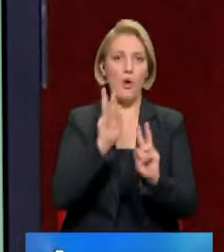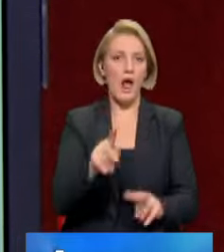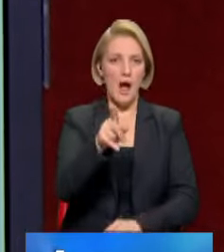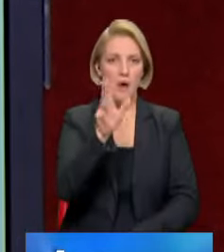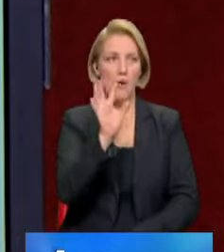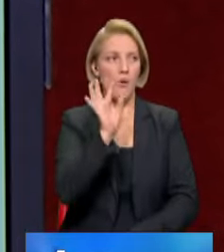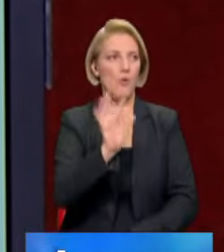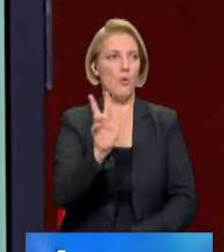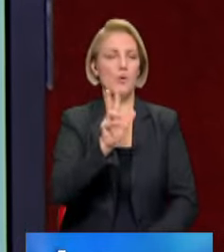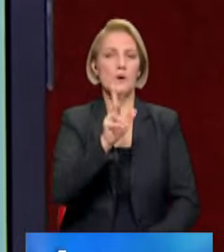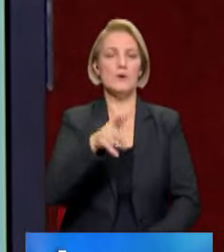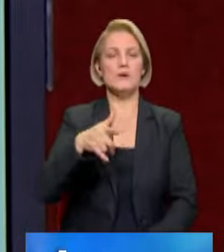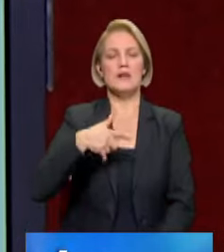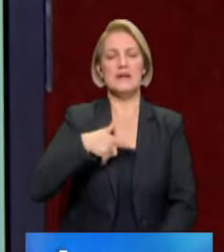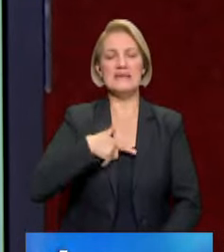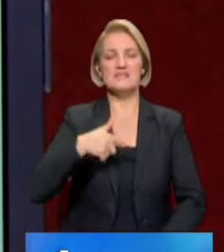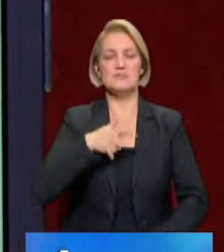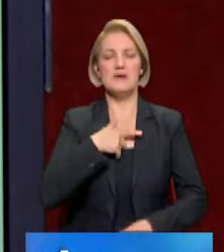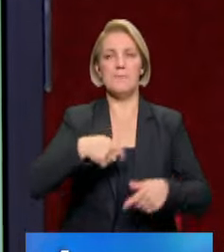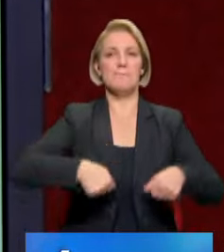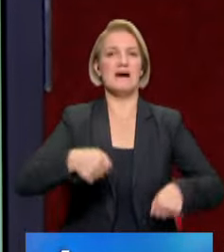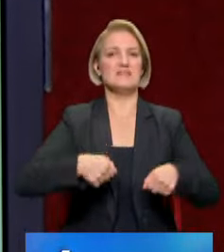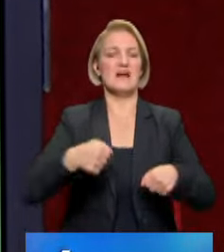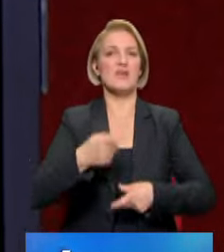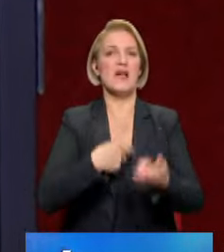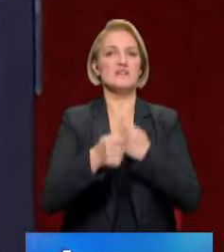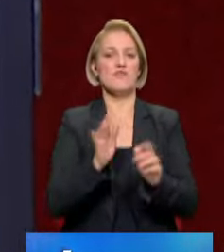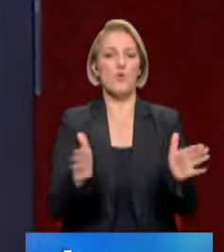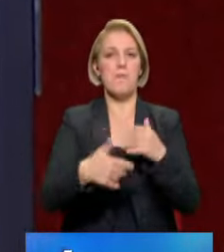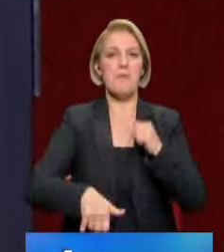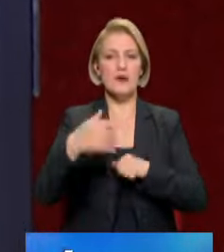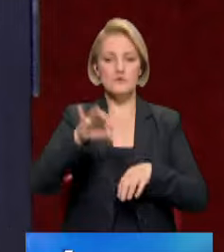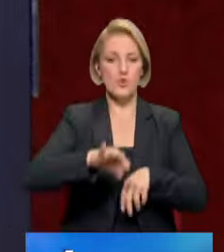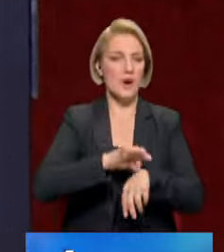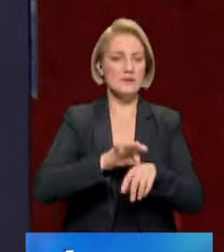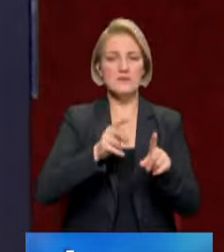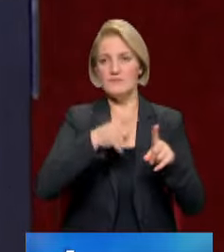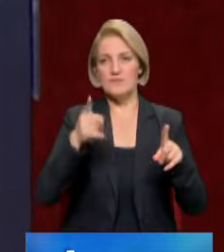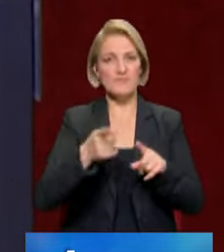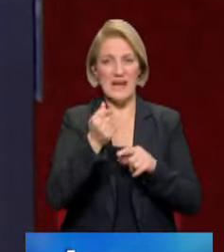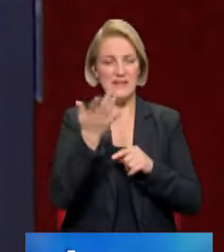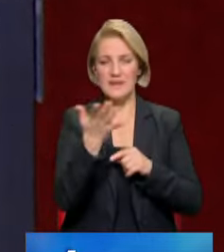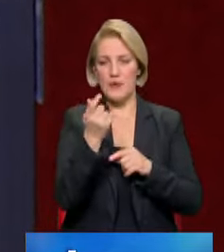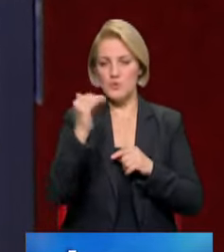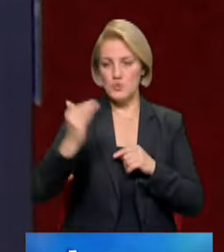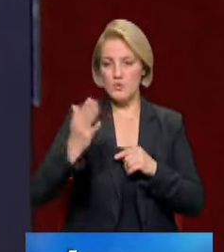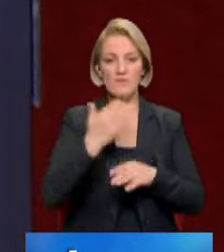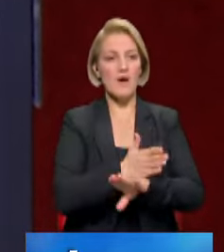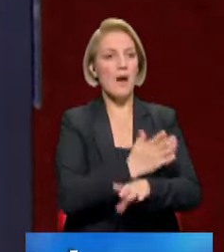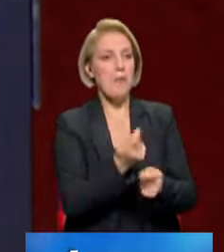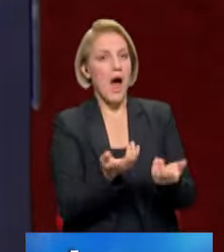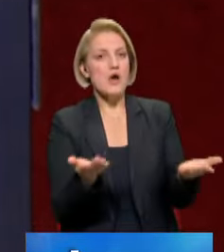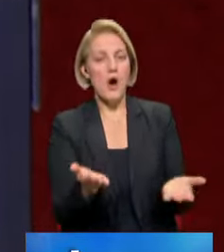bamya 30 lira. İzmir Pazarcılar Esnaf Odası Başkanı Hamdi Erişen, şu an için fiyatlar ne kadar ucuz olsa da vatandaşta para olmadığı